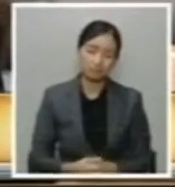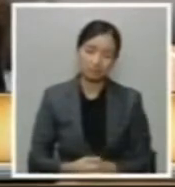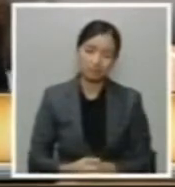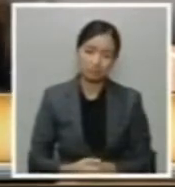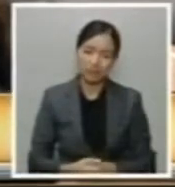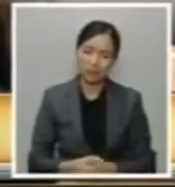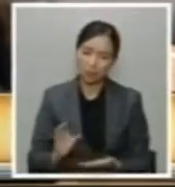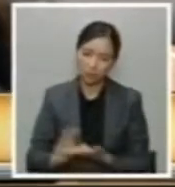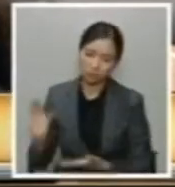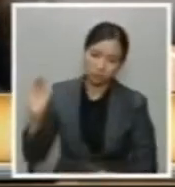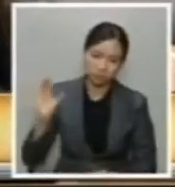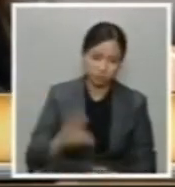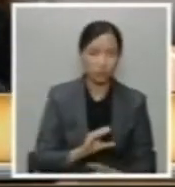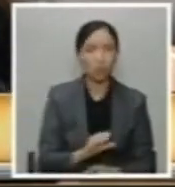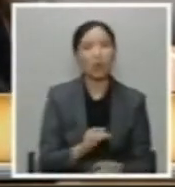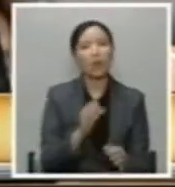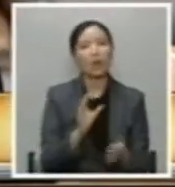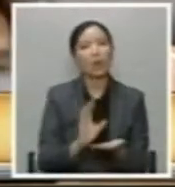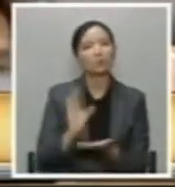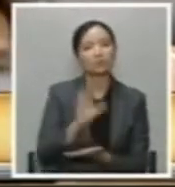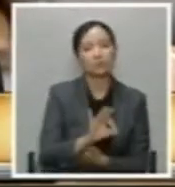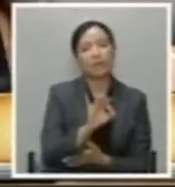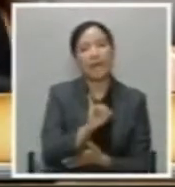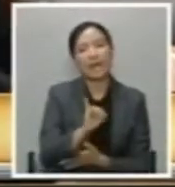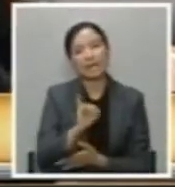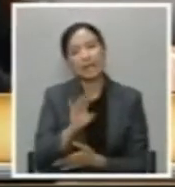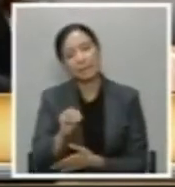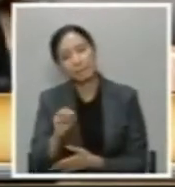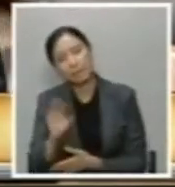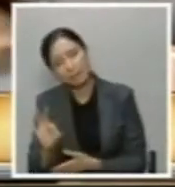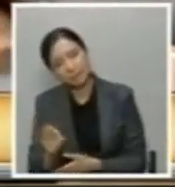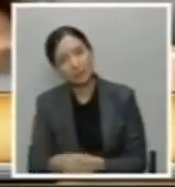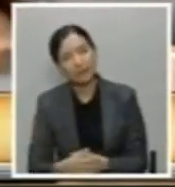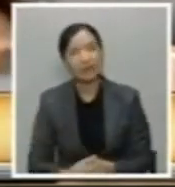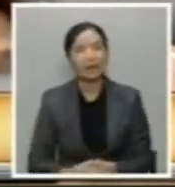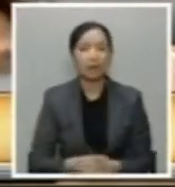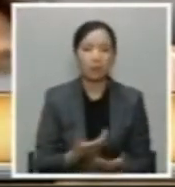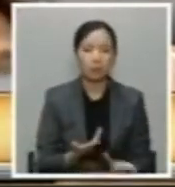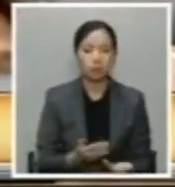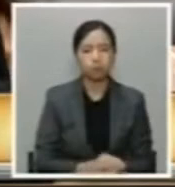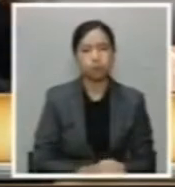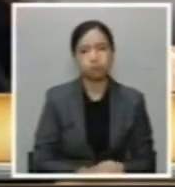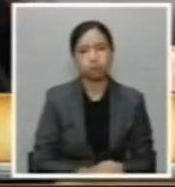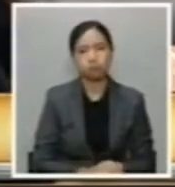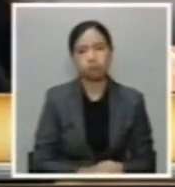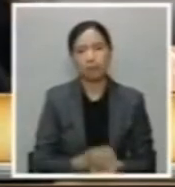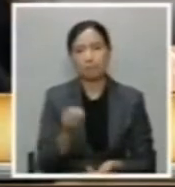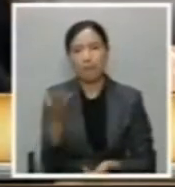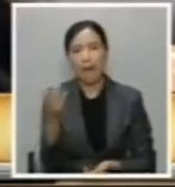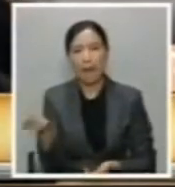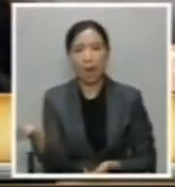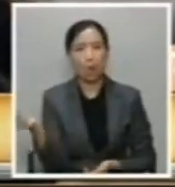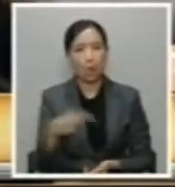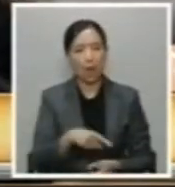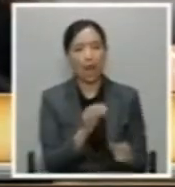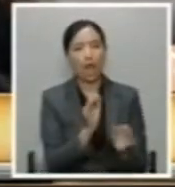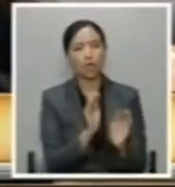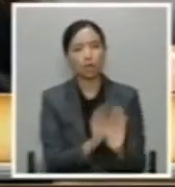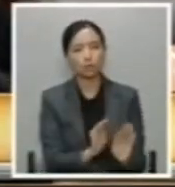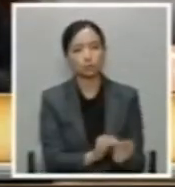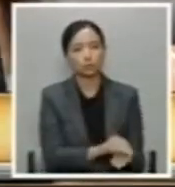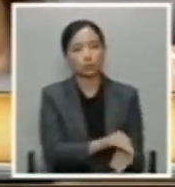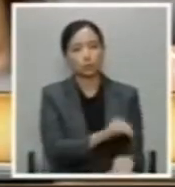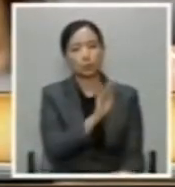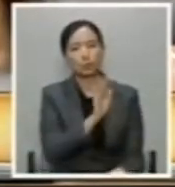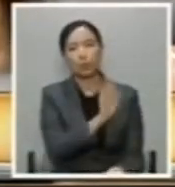องทุน IMF กับ LTF รวมกันและแน่นอนที่สุดมากกว่าเงินสะสม 6,000 กว่าล้านของกอช.มากมายเ